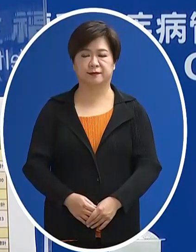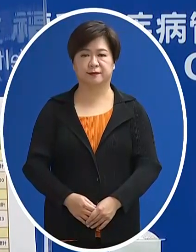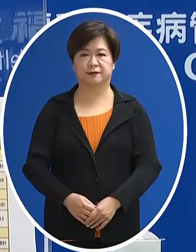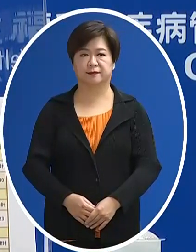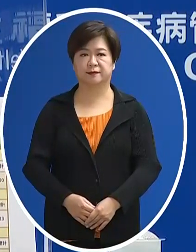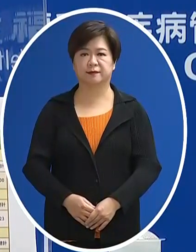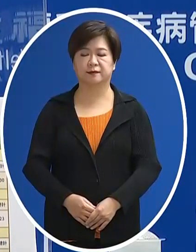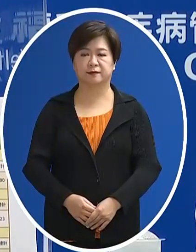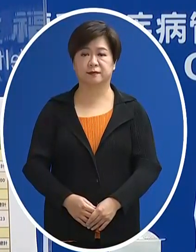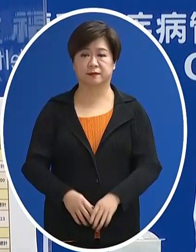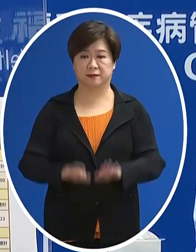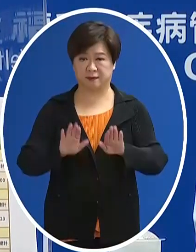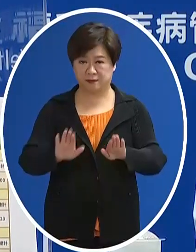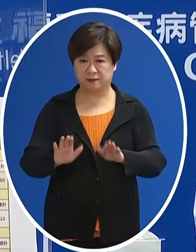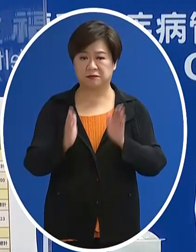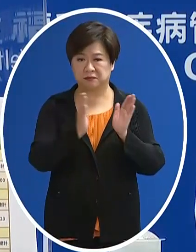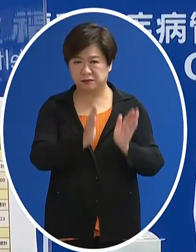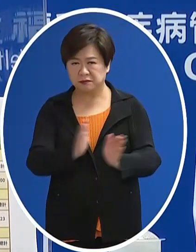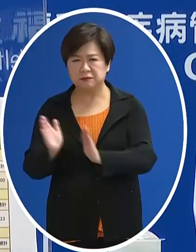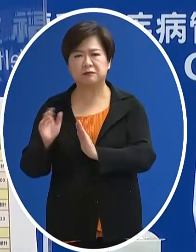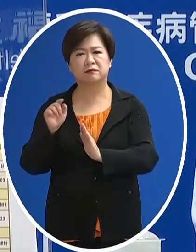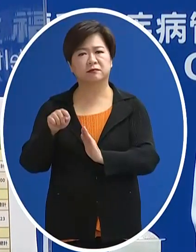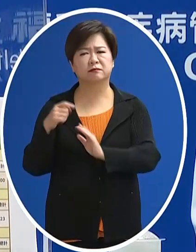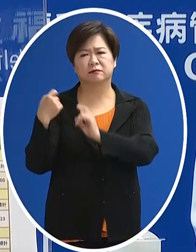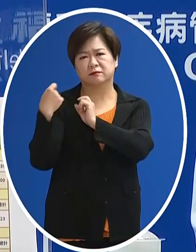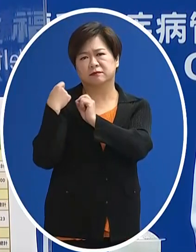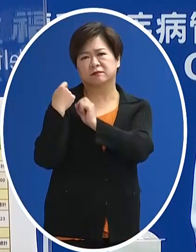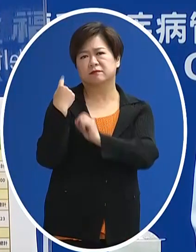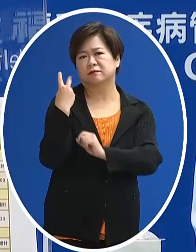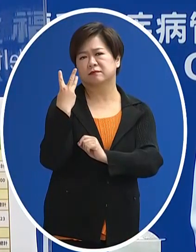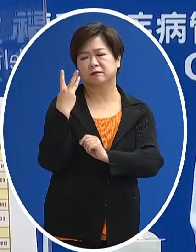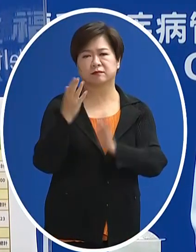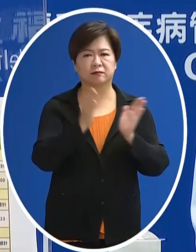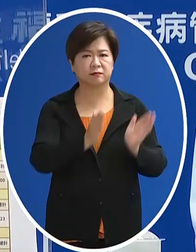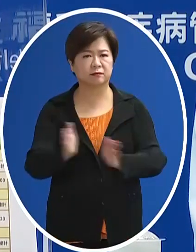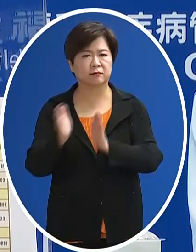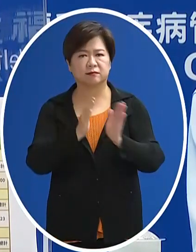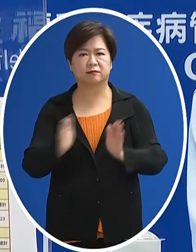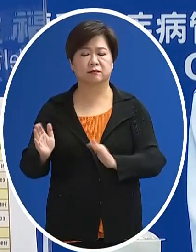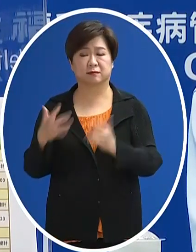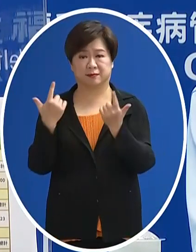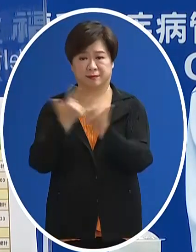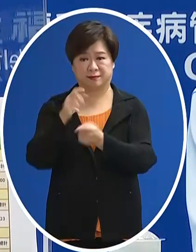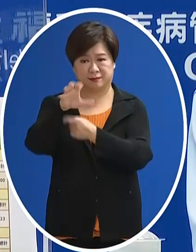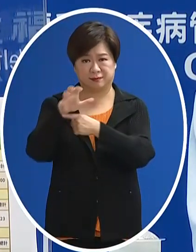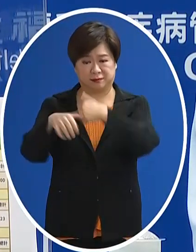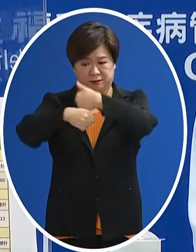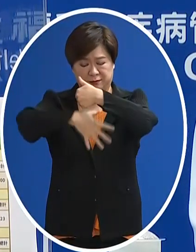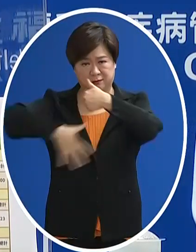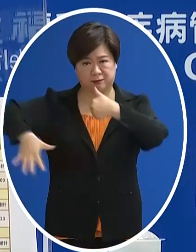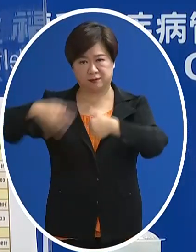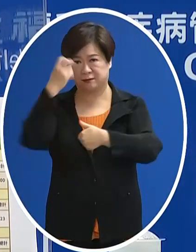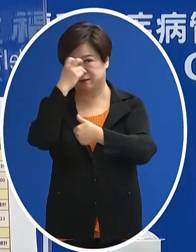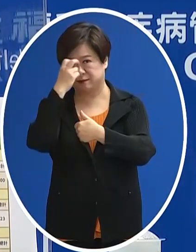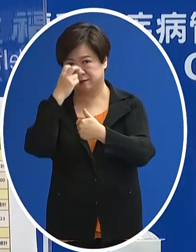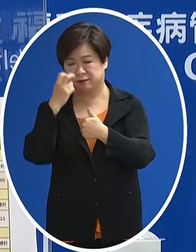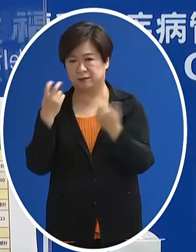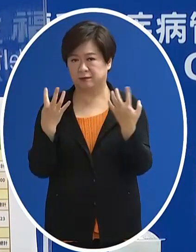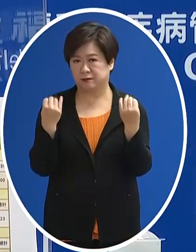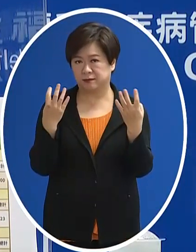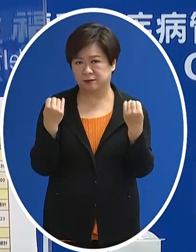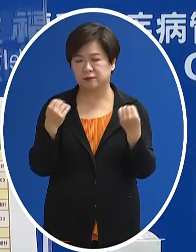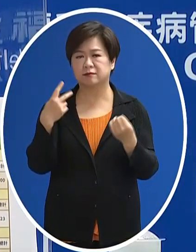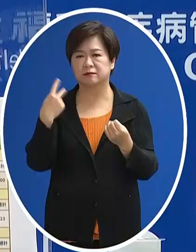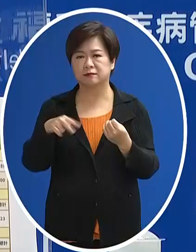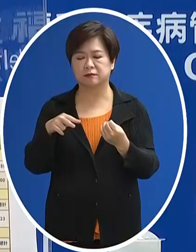大概也把它整理一下了，大概这几天整个的采检的数目，然后跟里面